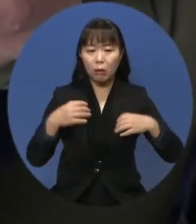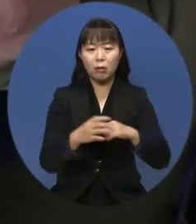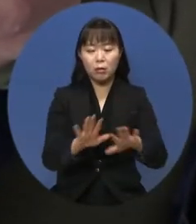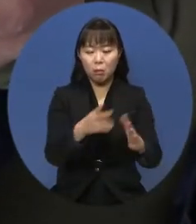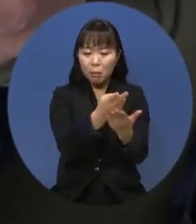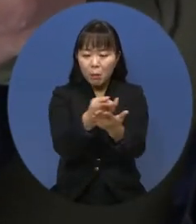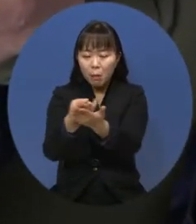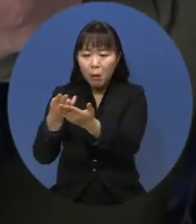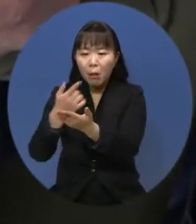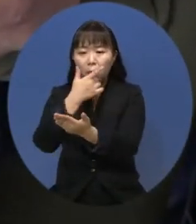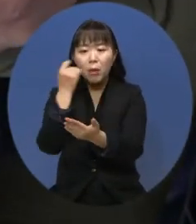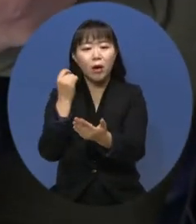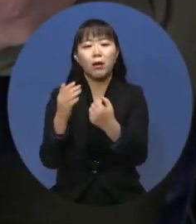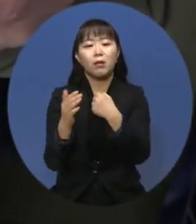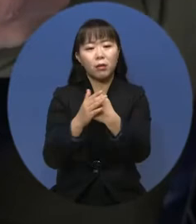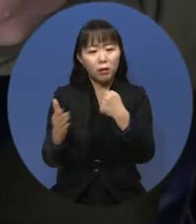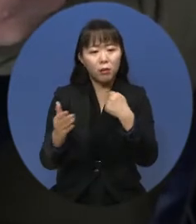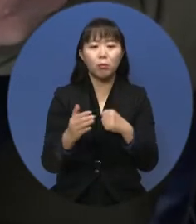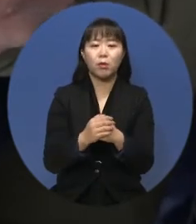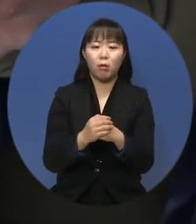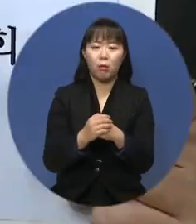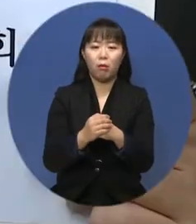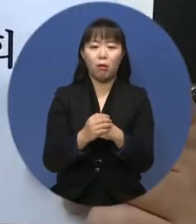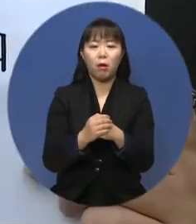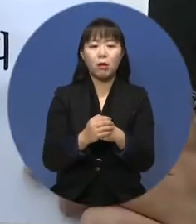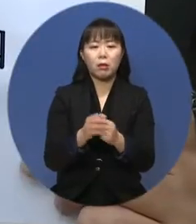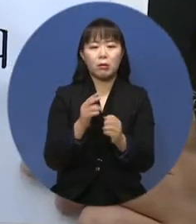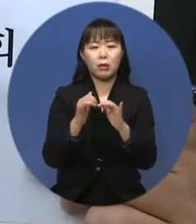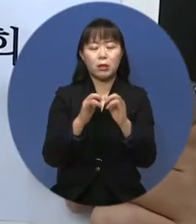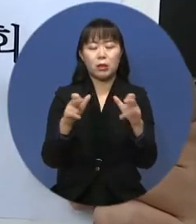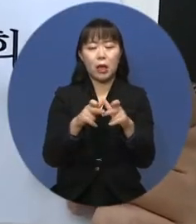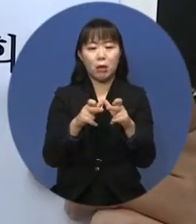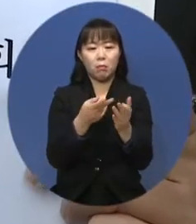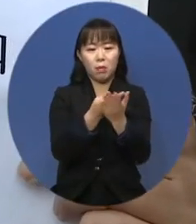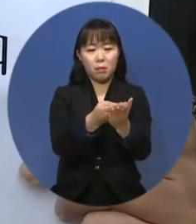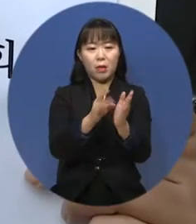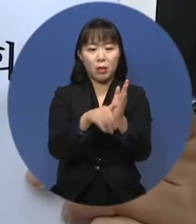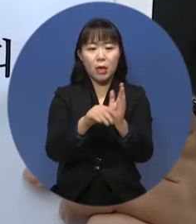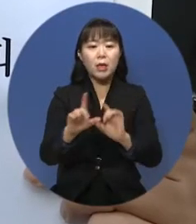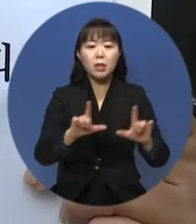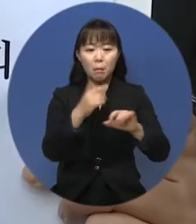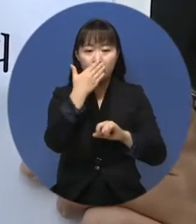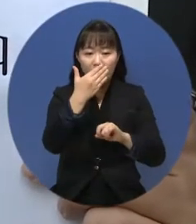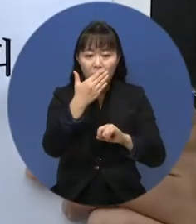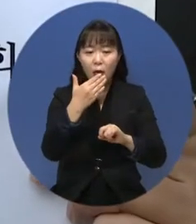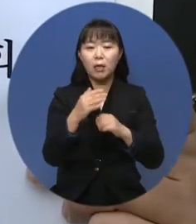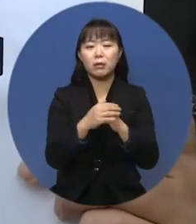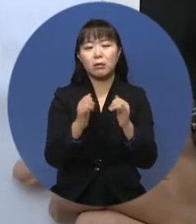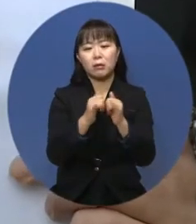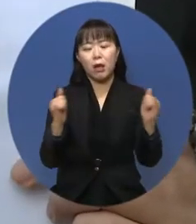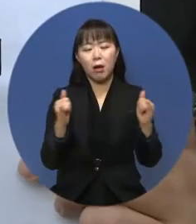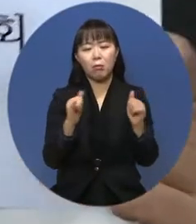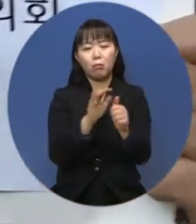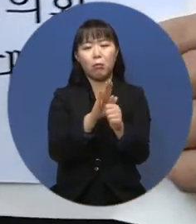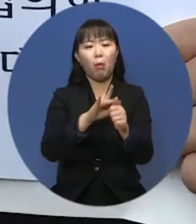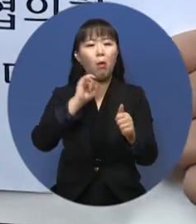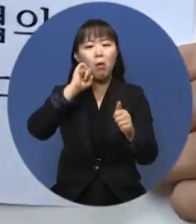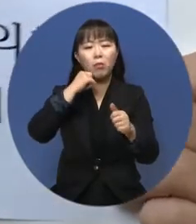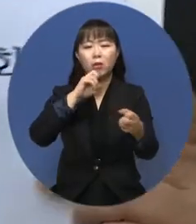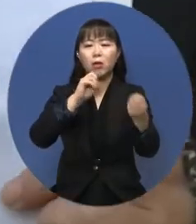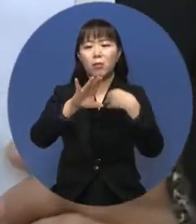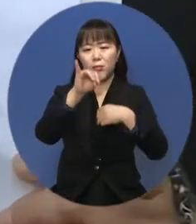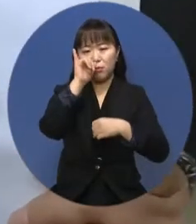부족한 상황에서 외상 장애 2번씩 생활 지원이 가능한 인력 배치가 어렵다 는 답변을 받았다